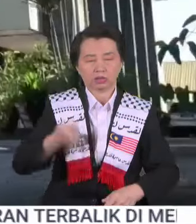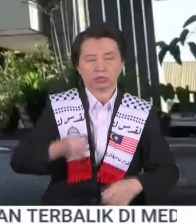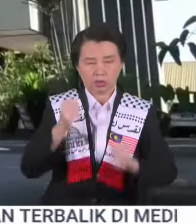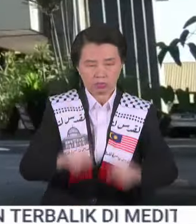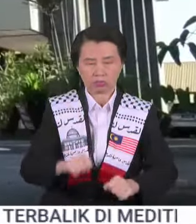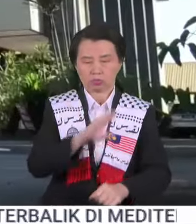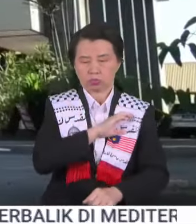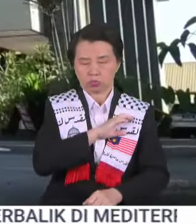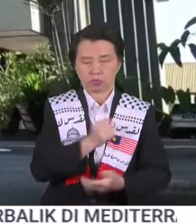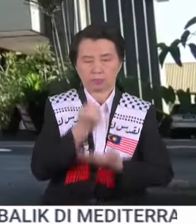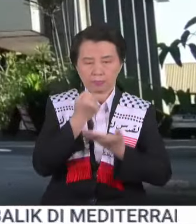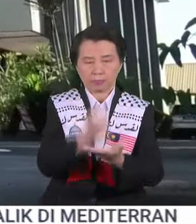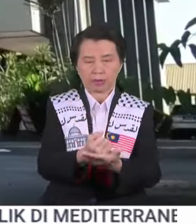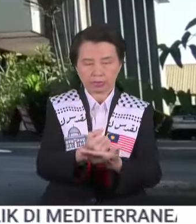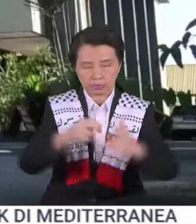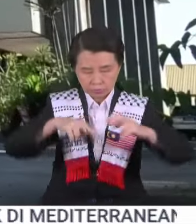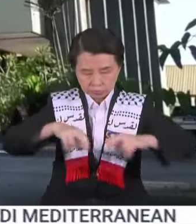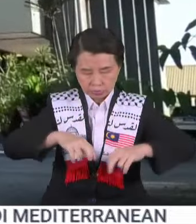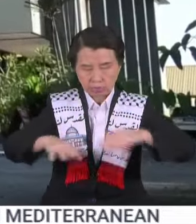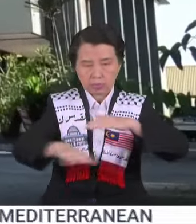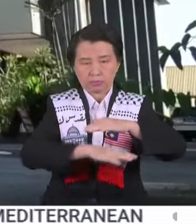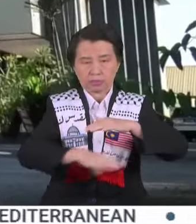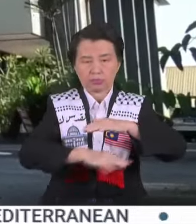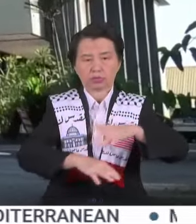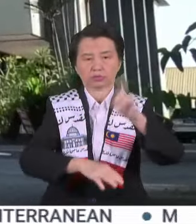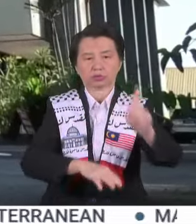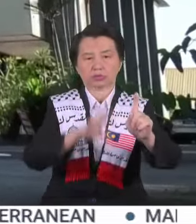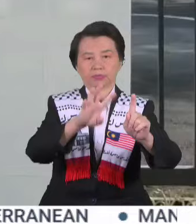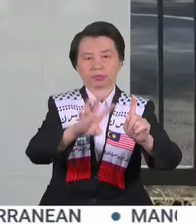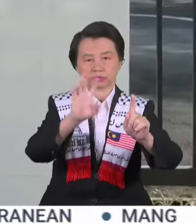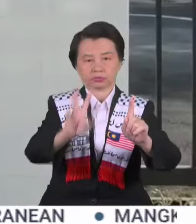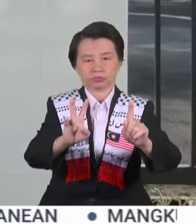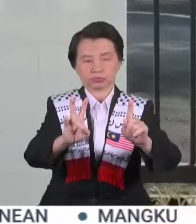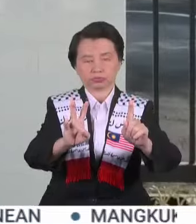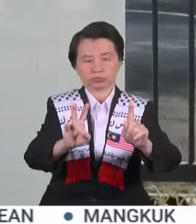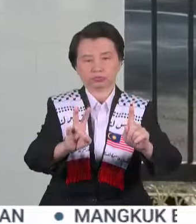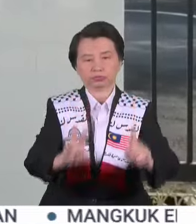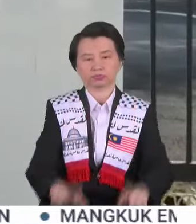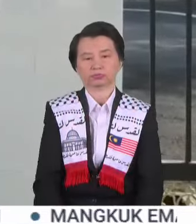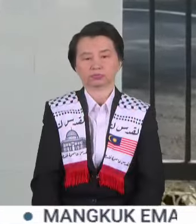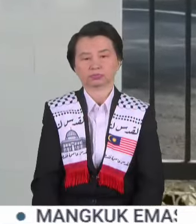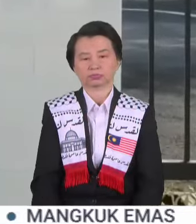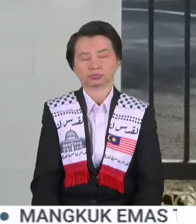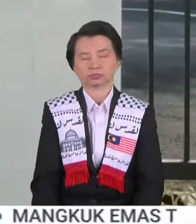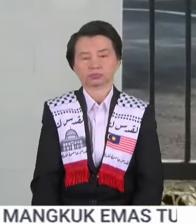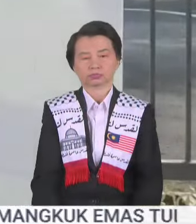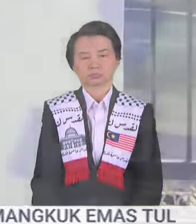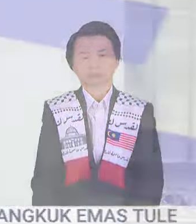pihak polis bagi membantu siasatan di bawah Seksyen 147 Kanun Keseksaan.